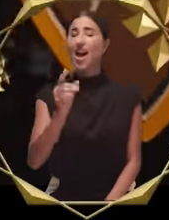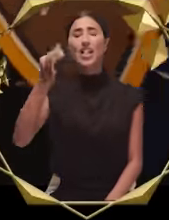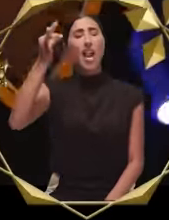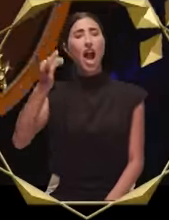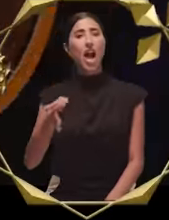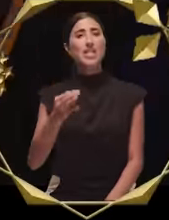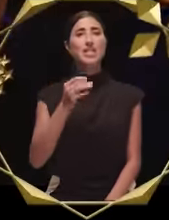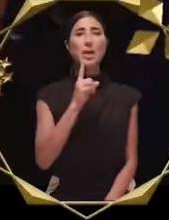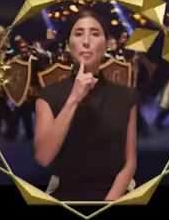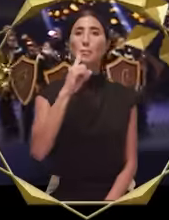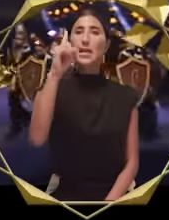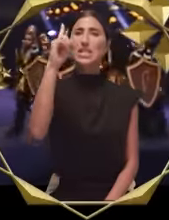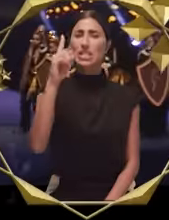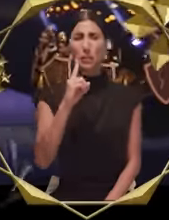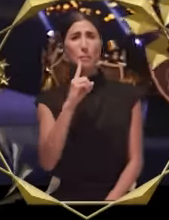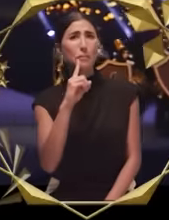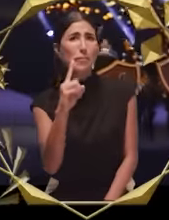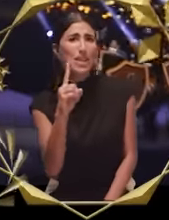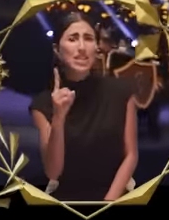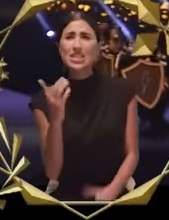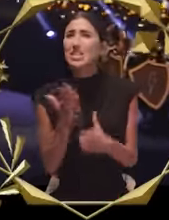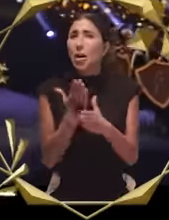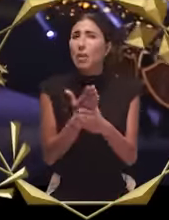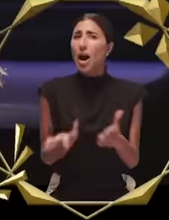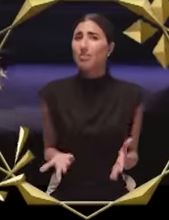هناك دوما لكن في